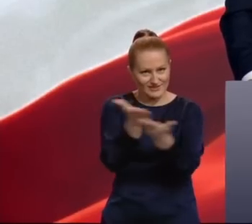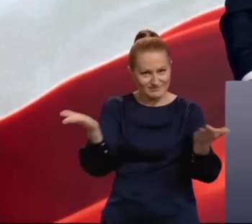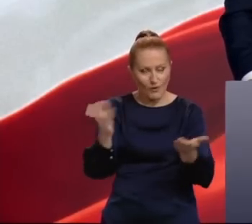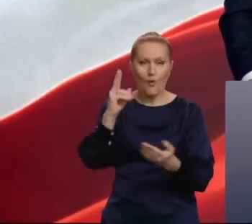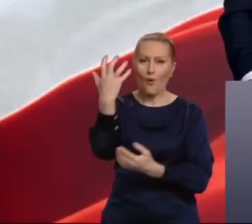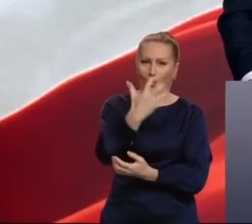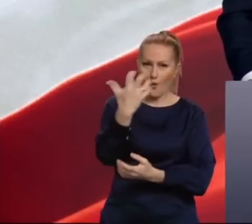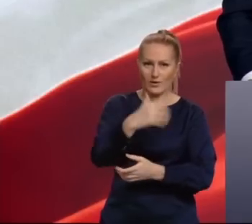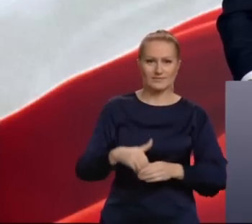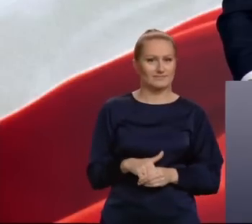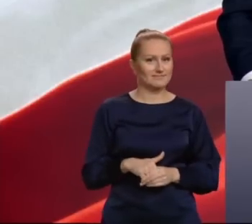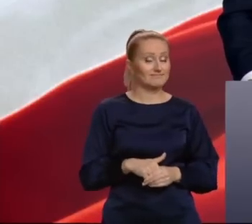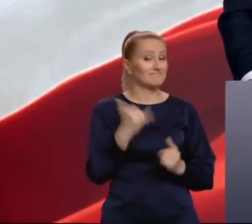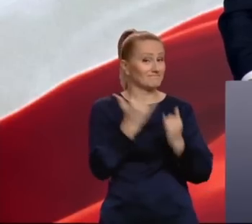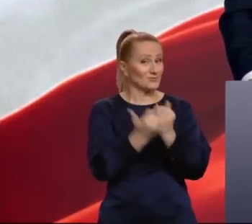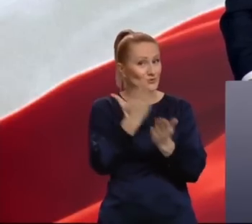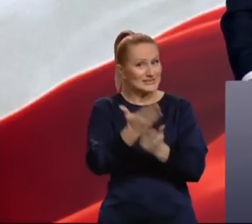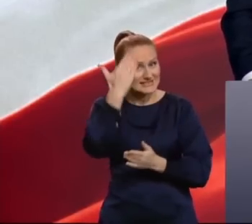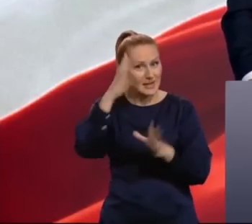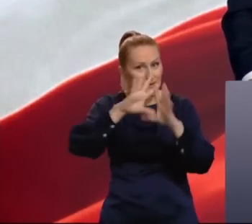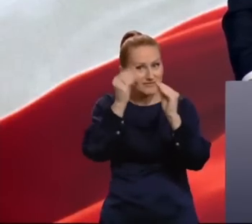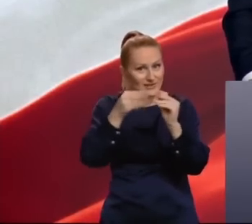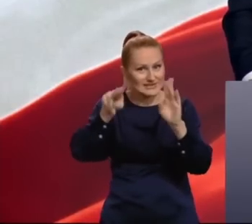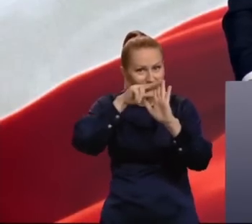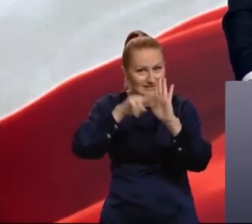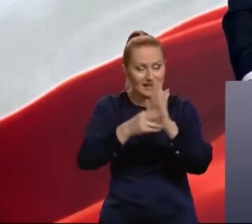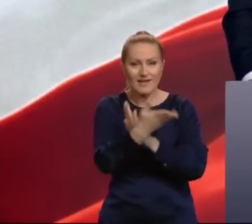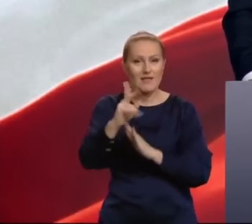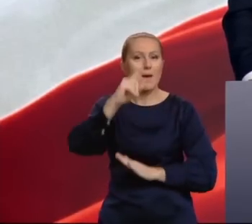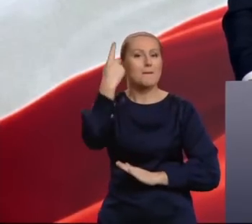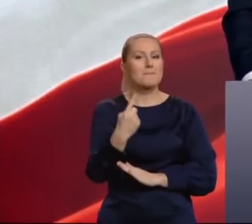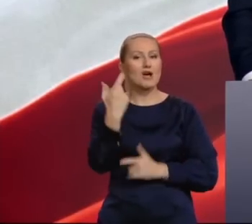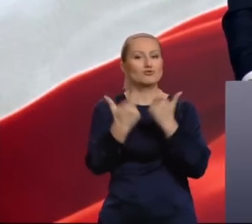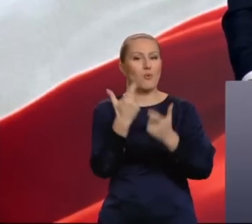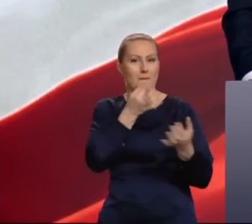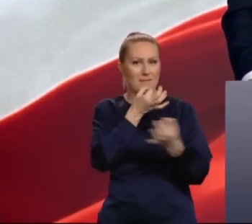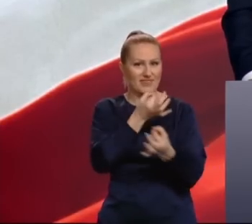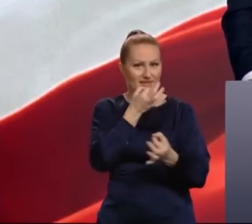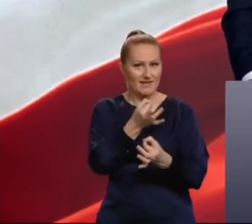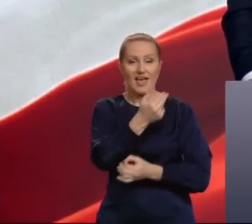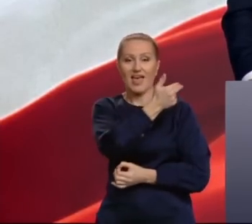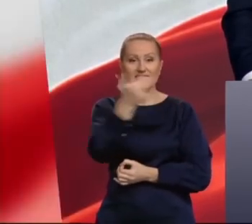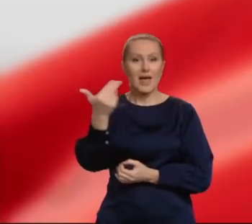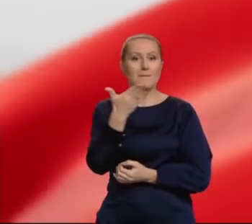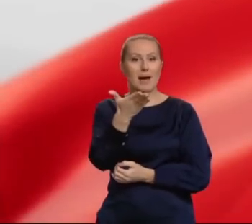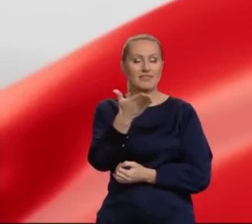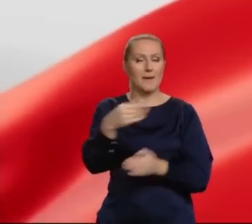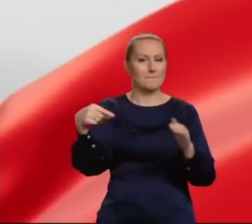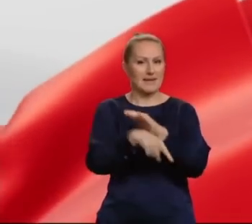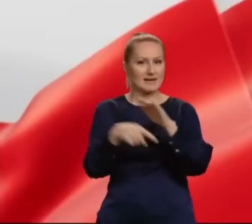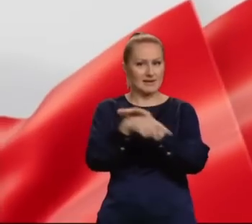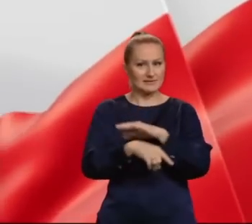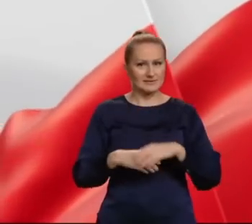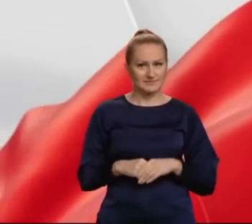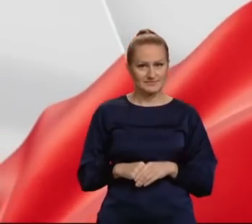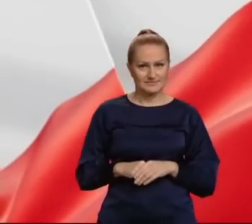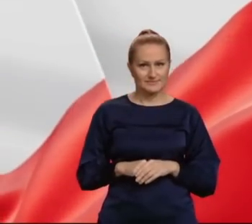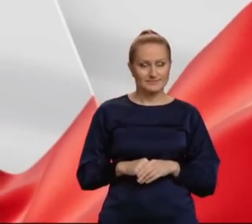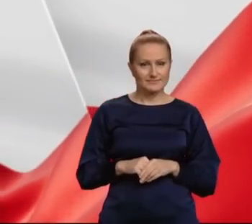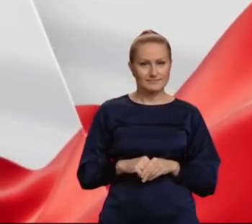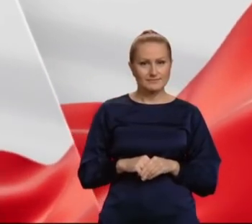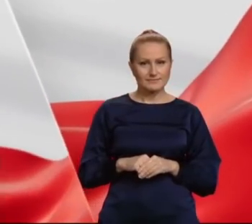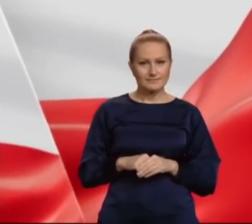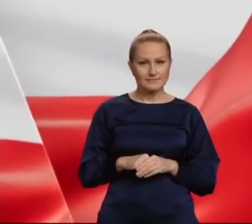dzisiaj ta. I skoro znamy już zasady, ty. To możemy zaczynać pierwszą rundę pytań. Dobra, no temat się oglądajmy. Imigracja.